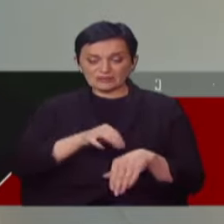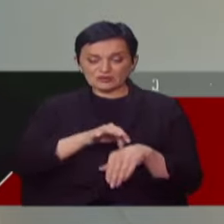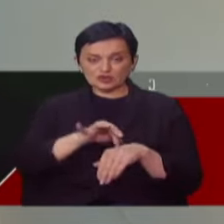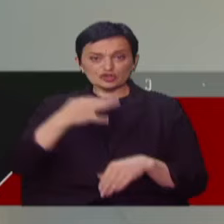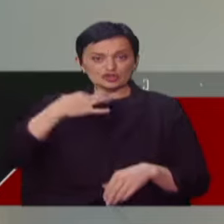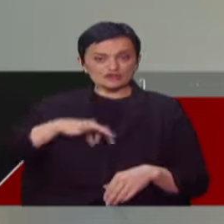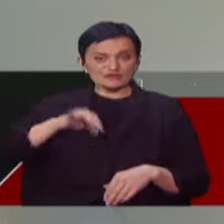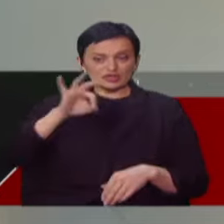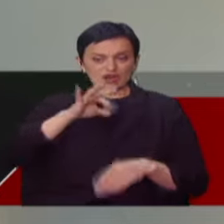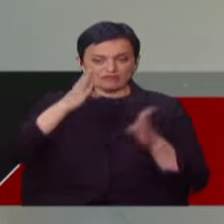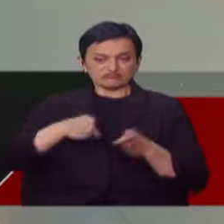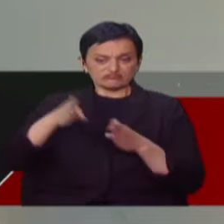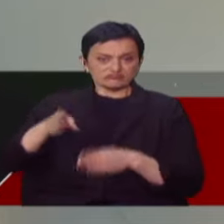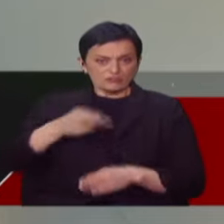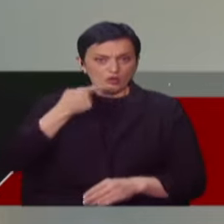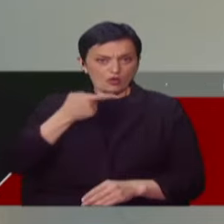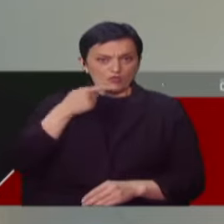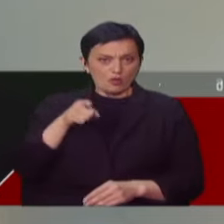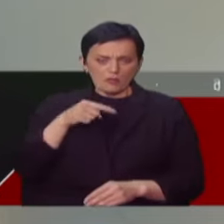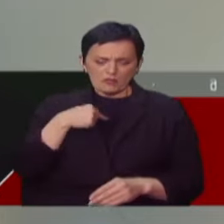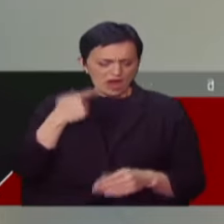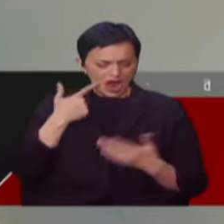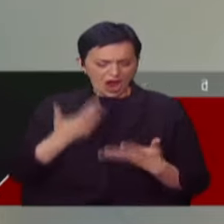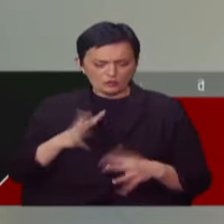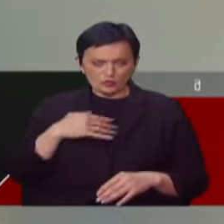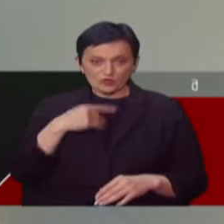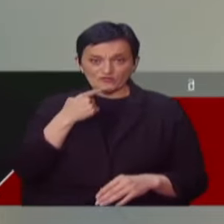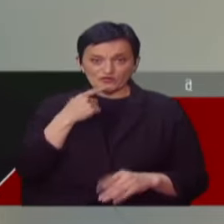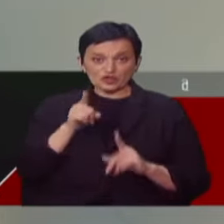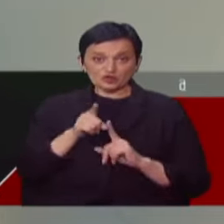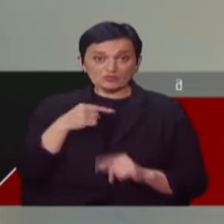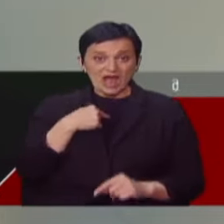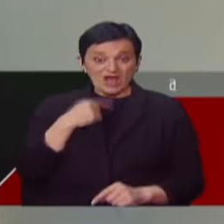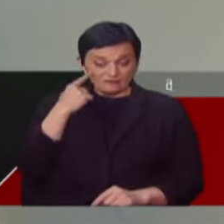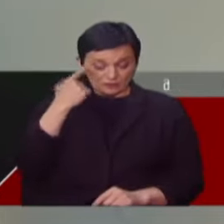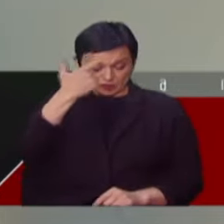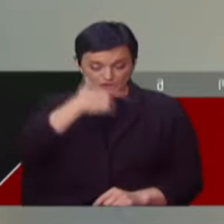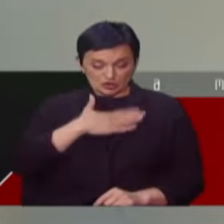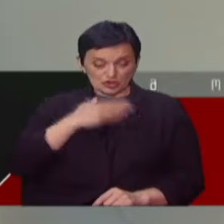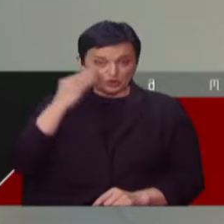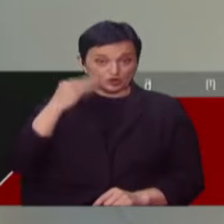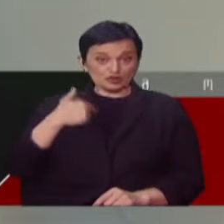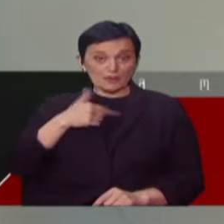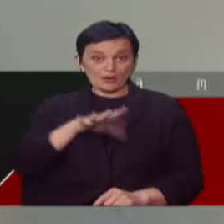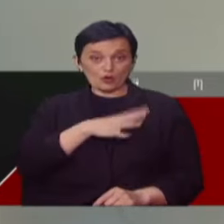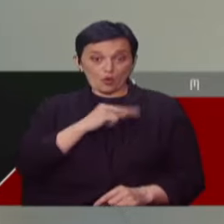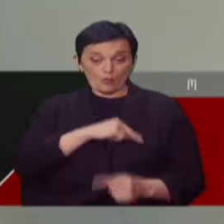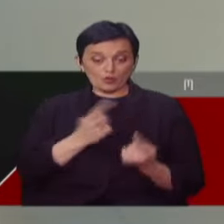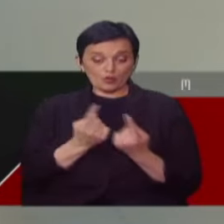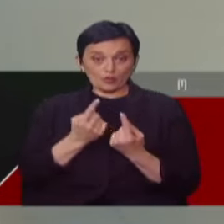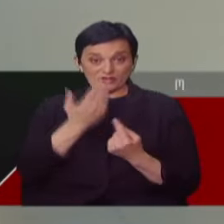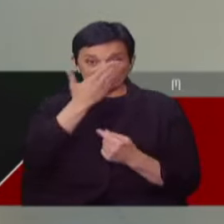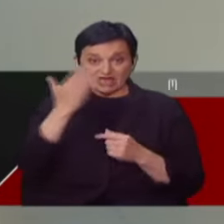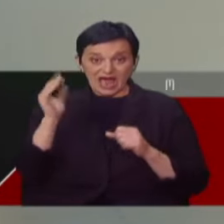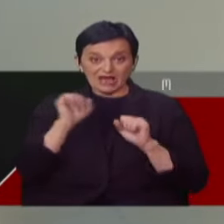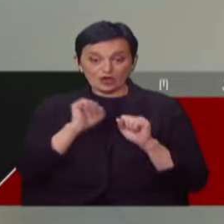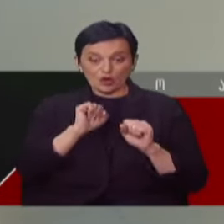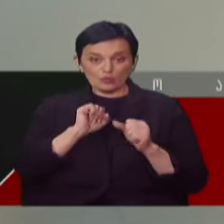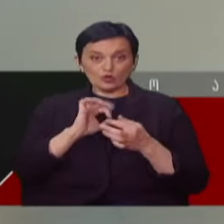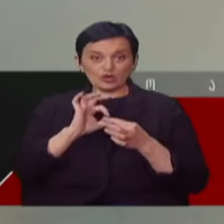შვილების მოხსენიების და მათ შორის არ მომერიდება და ვიტყვი რომ მათ შორის მე ვფიქრო პირადად, რომ ჩემი ყოფილი კოლეგა დღევანდელი სახალხო დამცველის